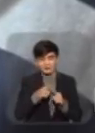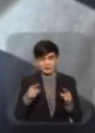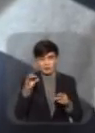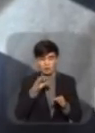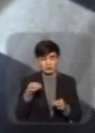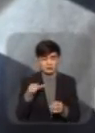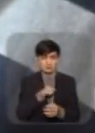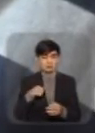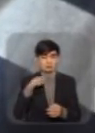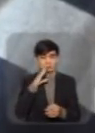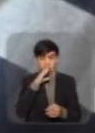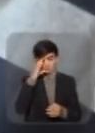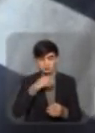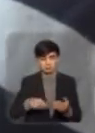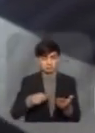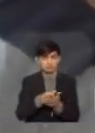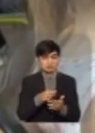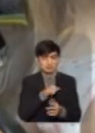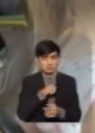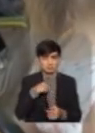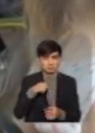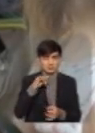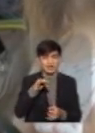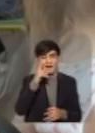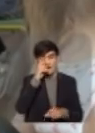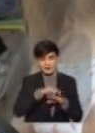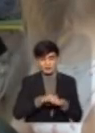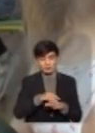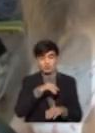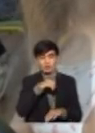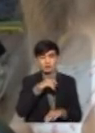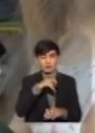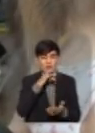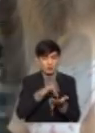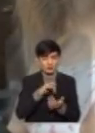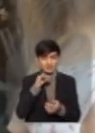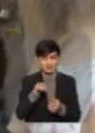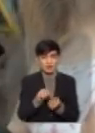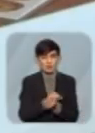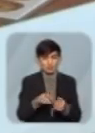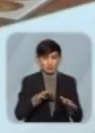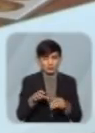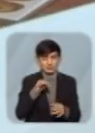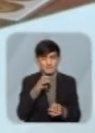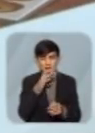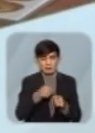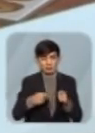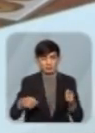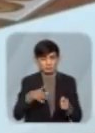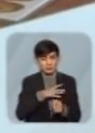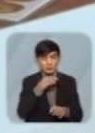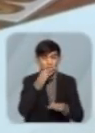арқылы төленген. Кейін бұл шаруаны аудан мен қала әкімдеріне жүктеу үшін қайта құжат әзірленген. Соған сәйкес уақытта созылып кеткен.